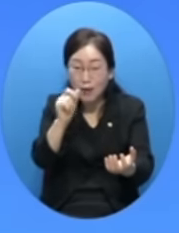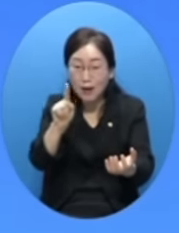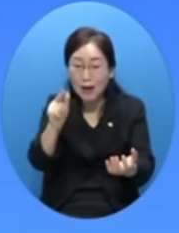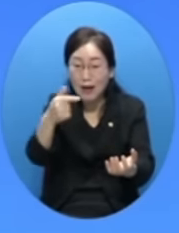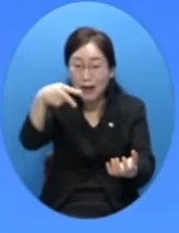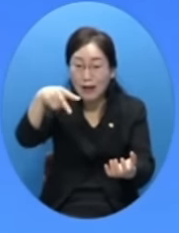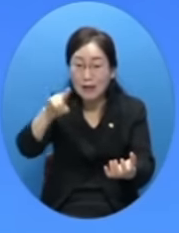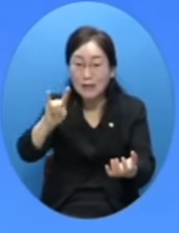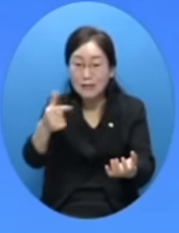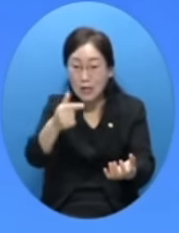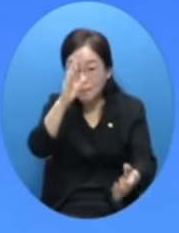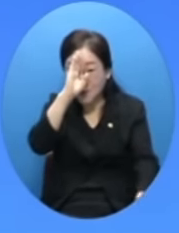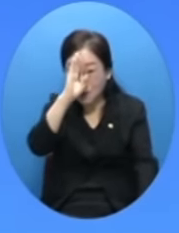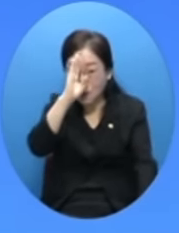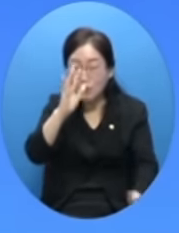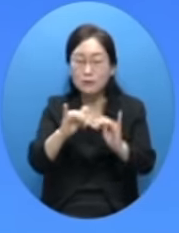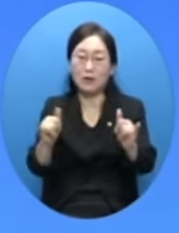있었는데